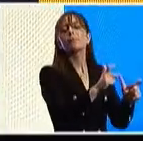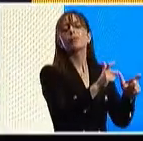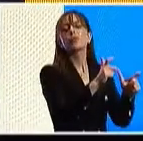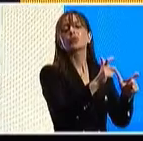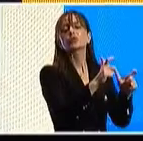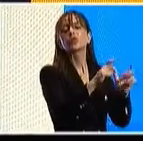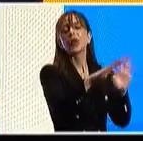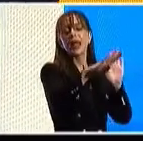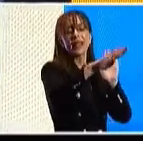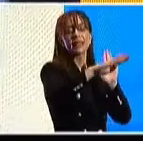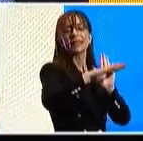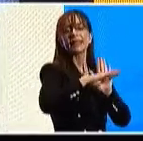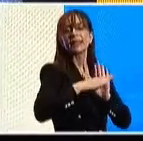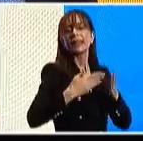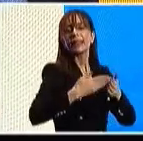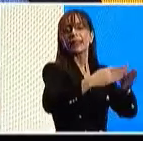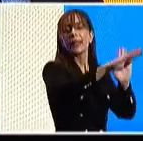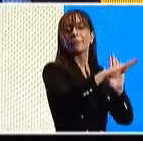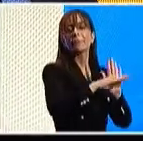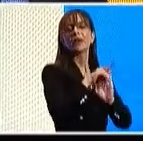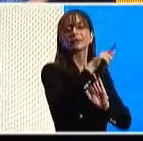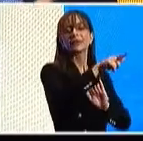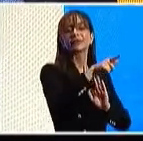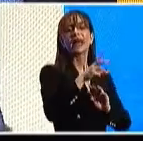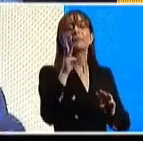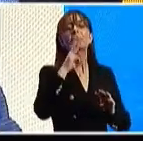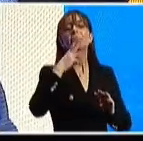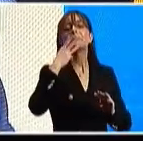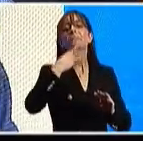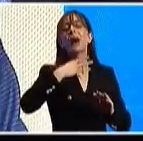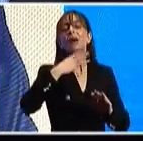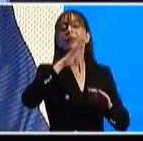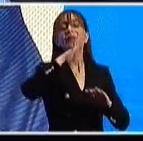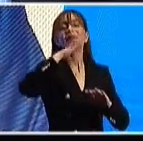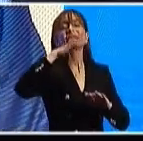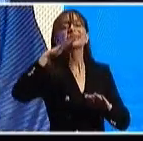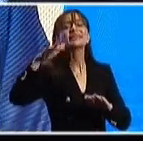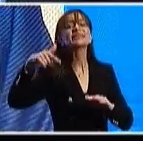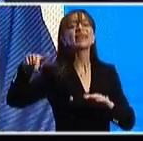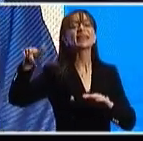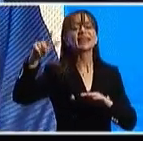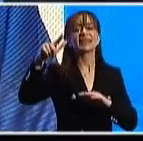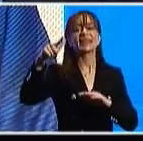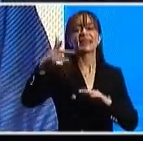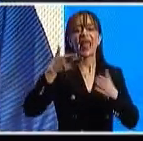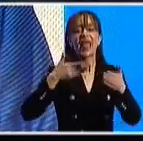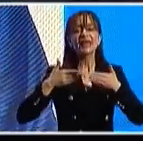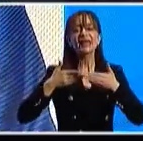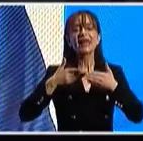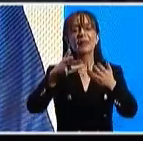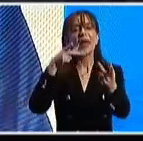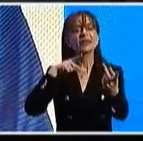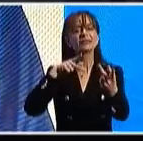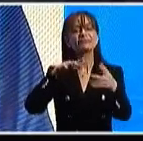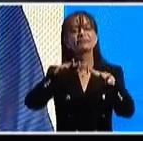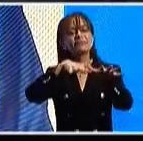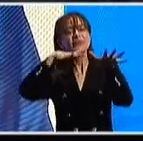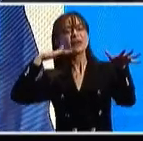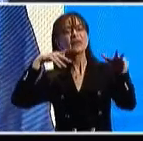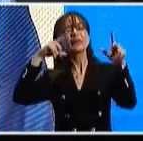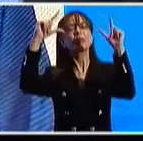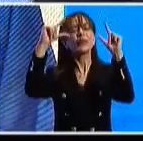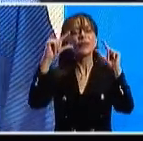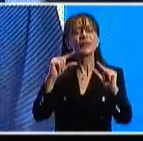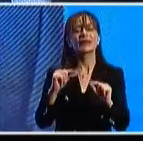geçirerek Marmara Denizimizin gemi trafiğini de bu manada azaltmış olacağız. Bunun yanında